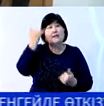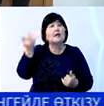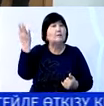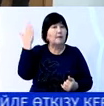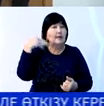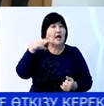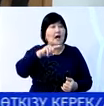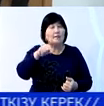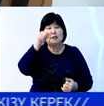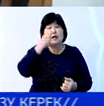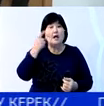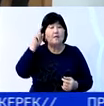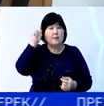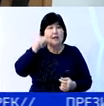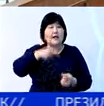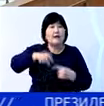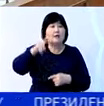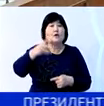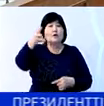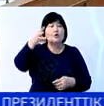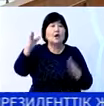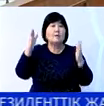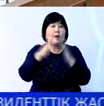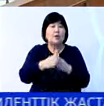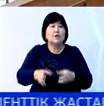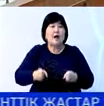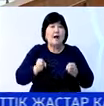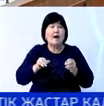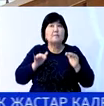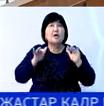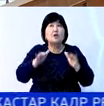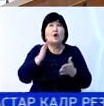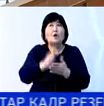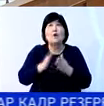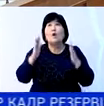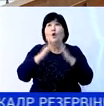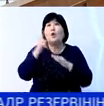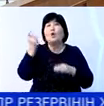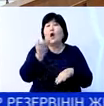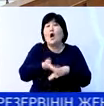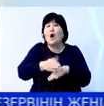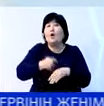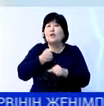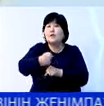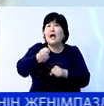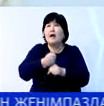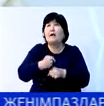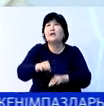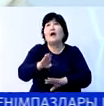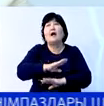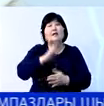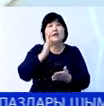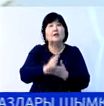былтыр тамыз айында белгілі кәсіпкердің үш қабатты коттеджіне қарақшылық шабуыл жасалып, үй иесі ауыр соққылардың салдарынан қаза